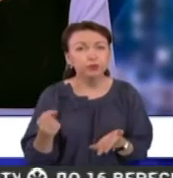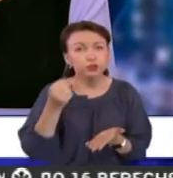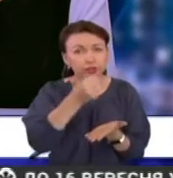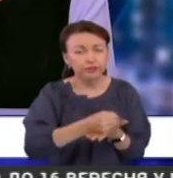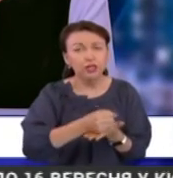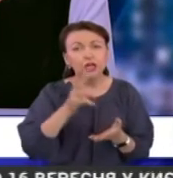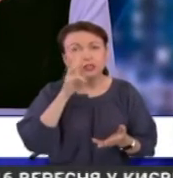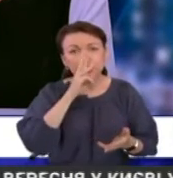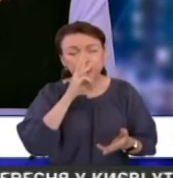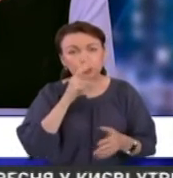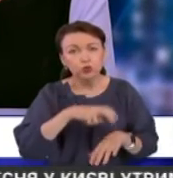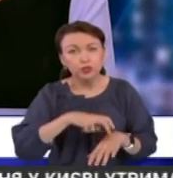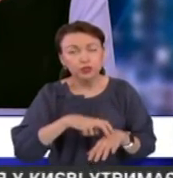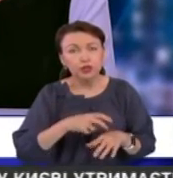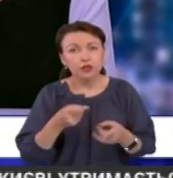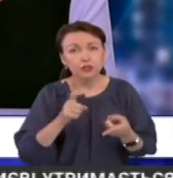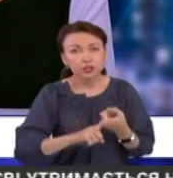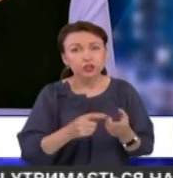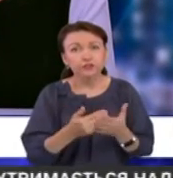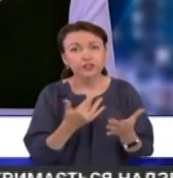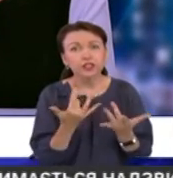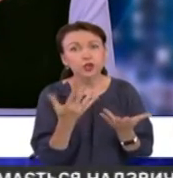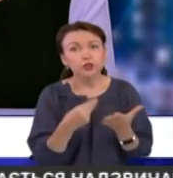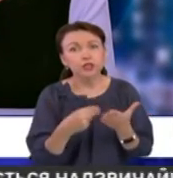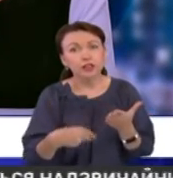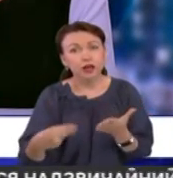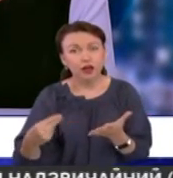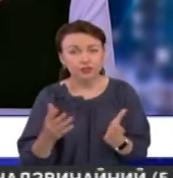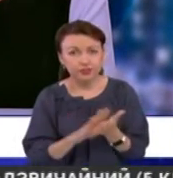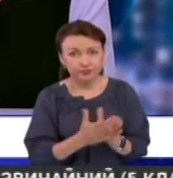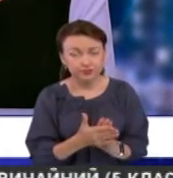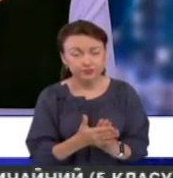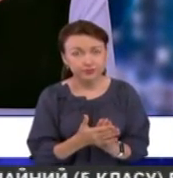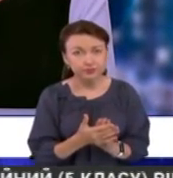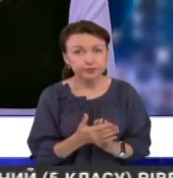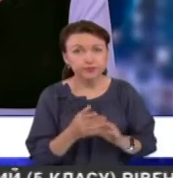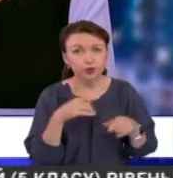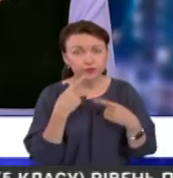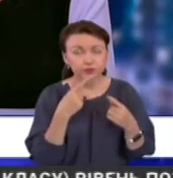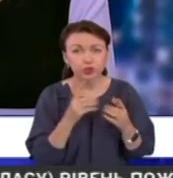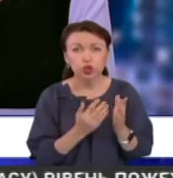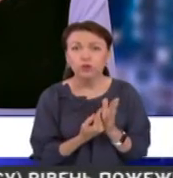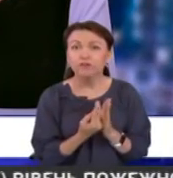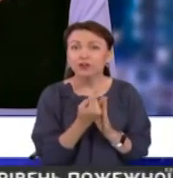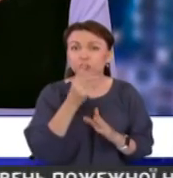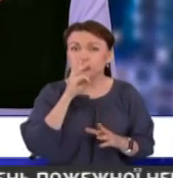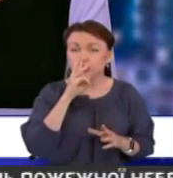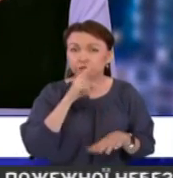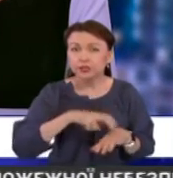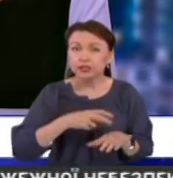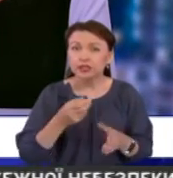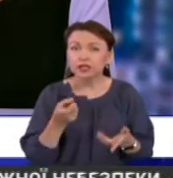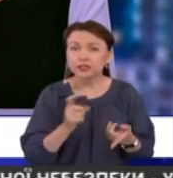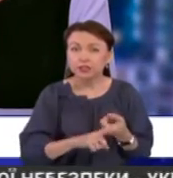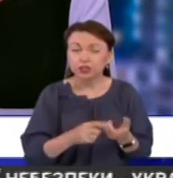зарплату лікаря в залежність від кількості декларацій. Тому що, як не говорили, що виросте зарплата лікаря, вона буде залежати від декларації,